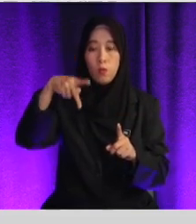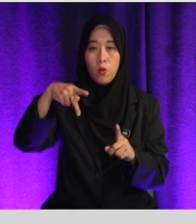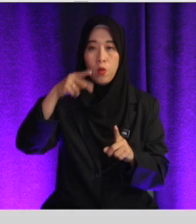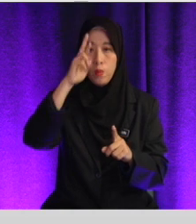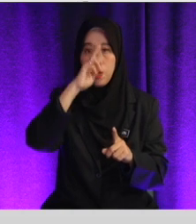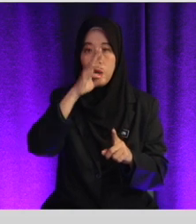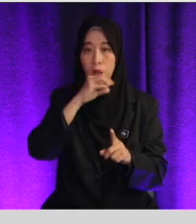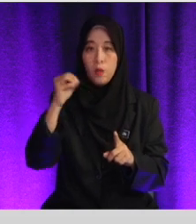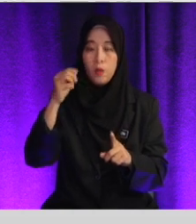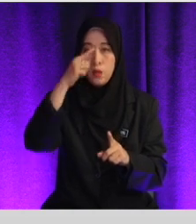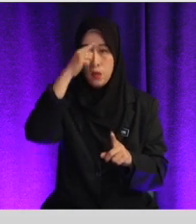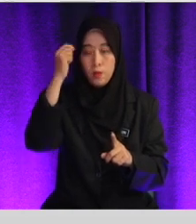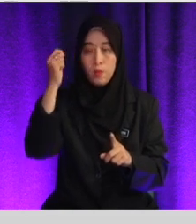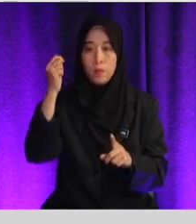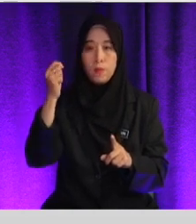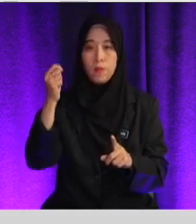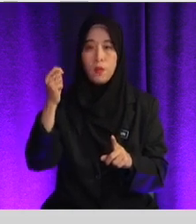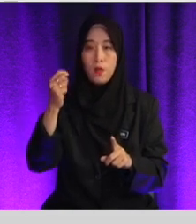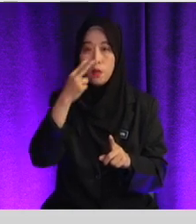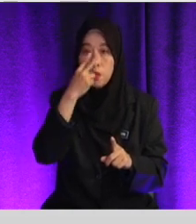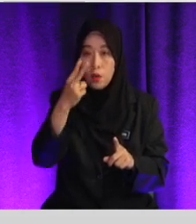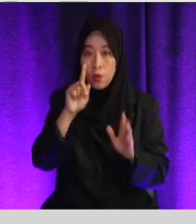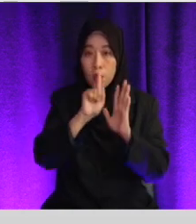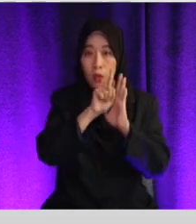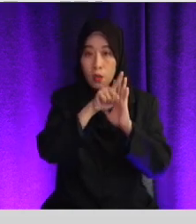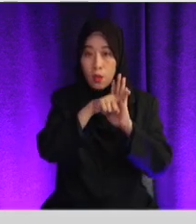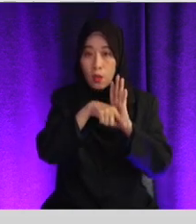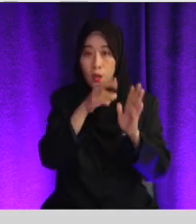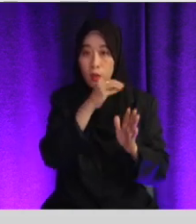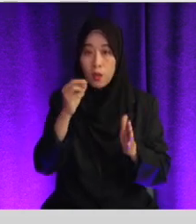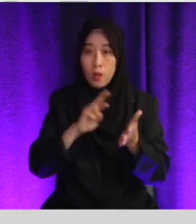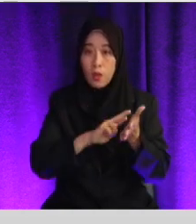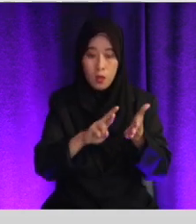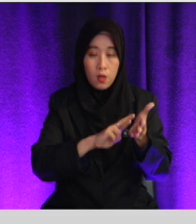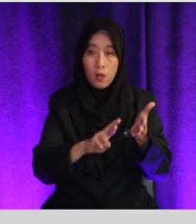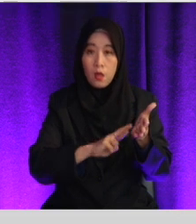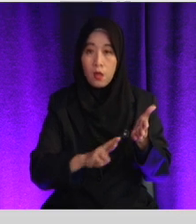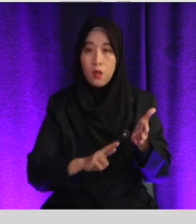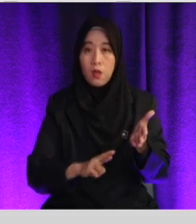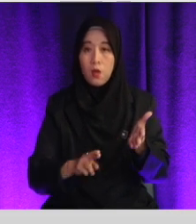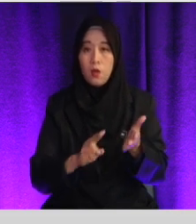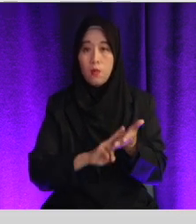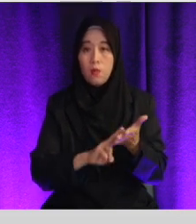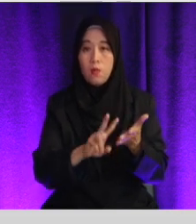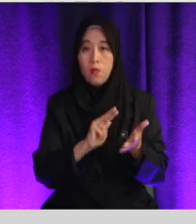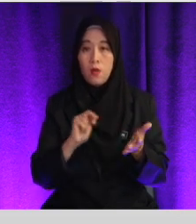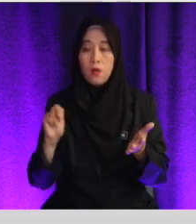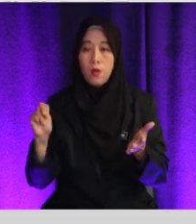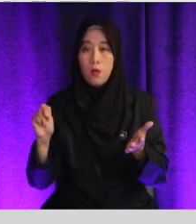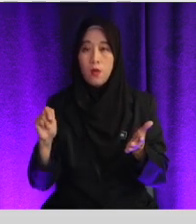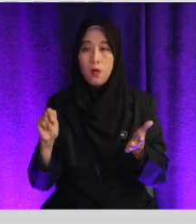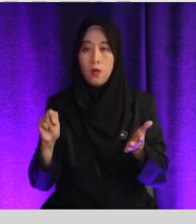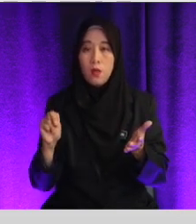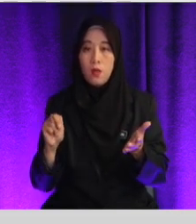Okey. Kemudian perhatikan jarum dan rekodkan bacaan. Okey, dekat sini apa yang saya nak tekankan,